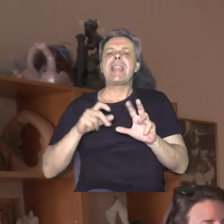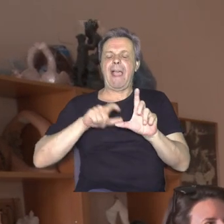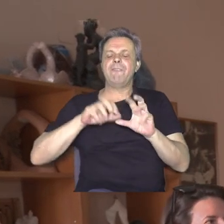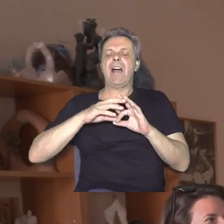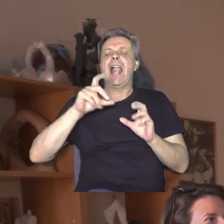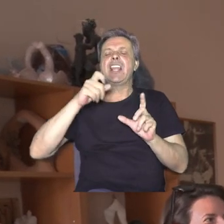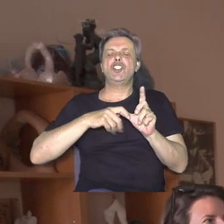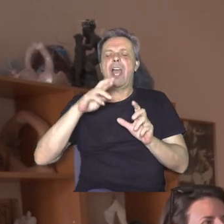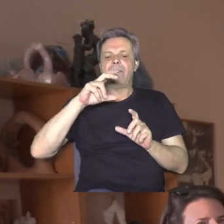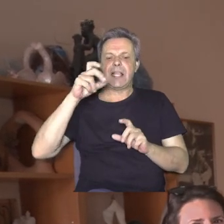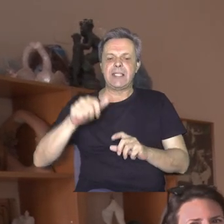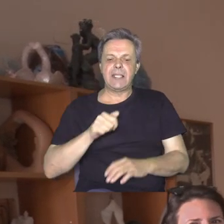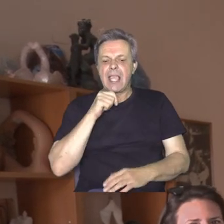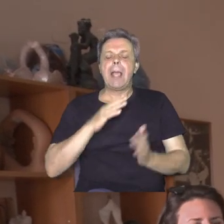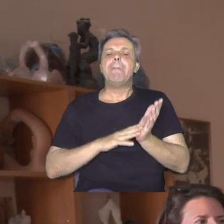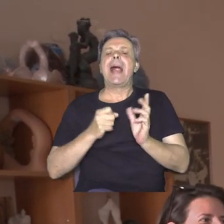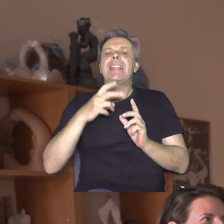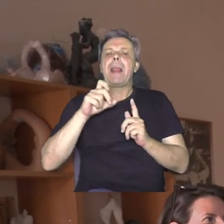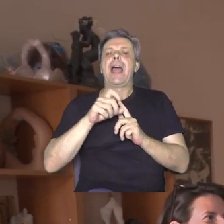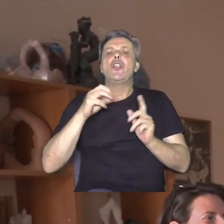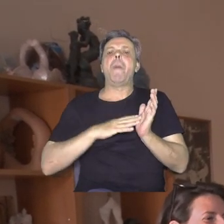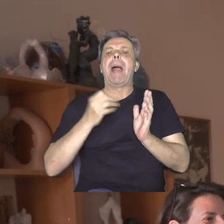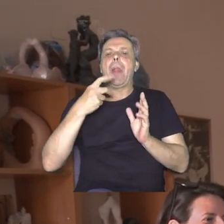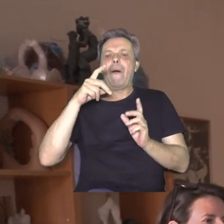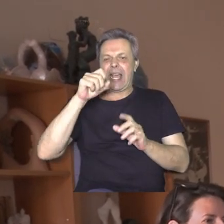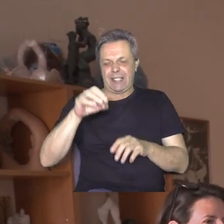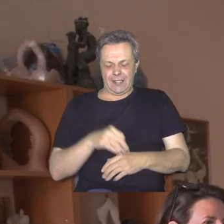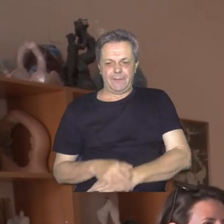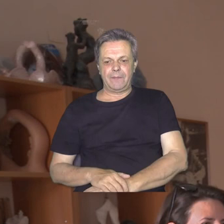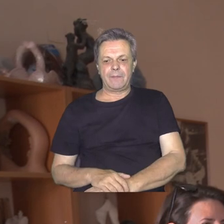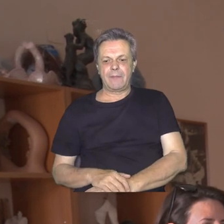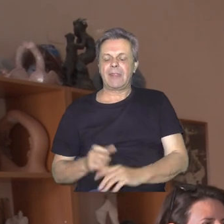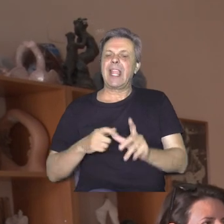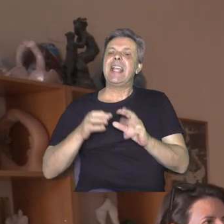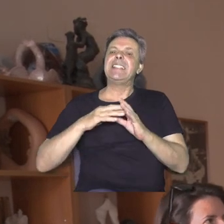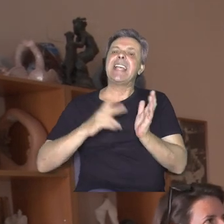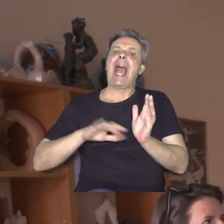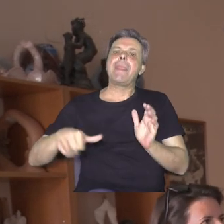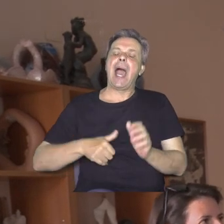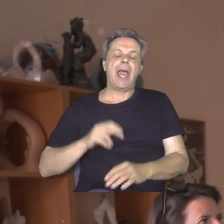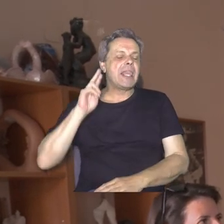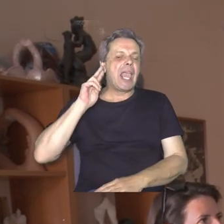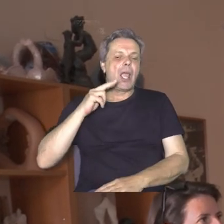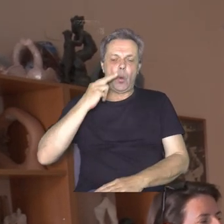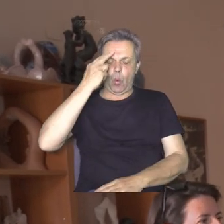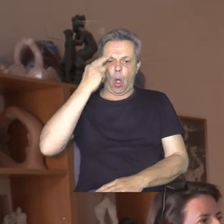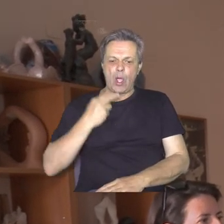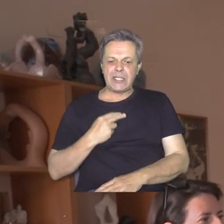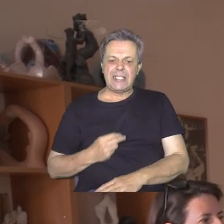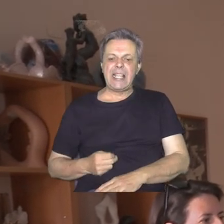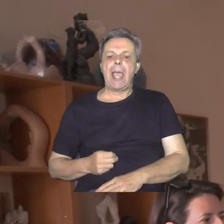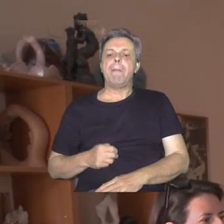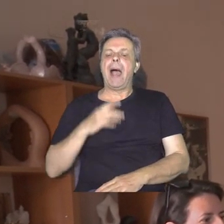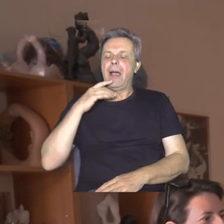Sanja Fališevac i Martina Domanovac. Sanja je gluho